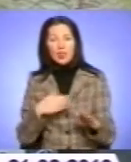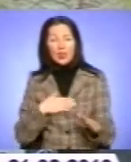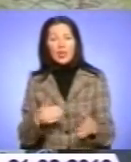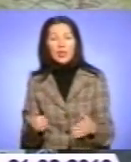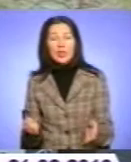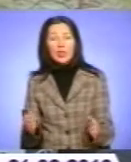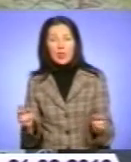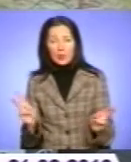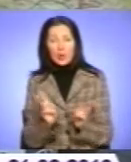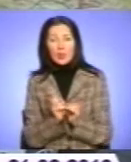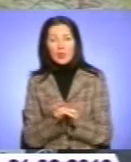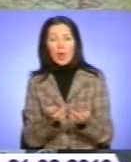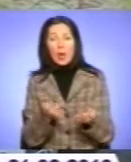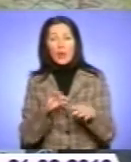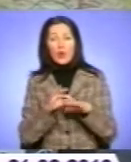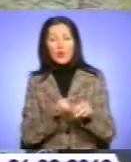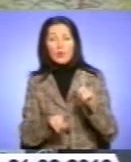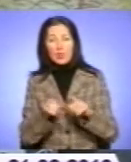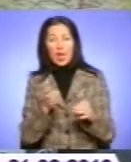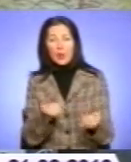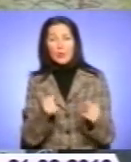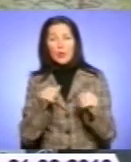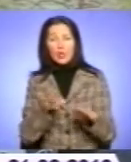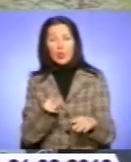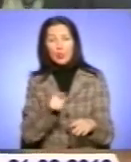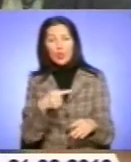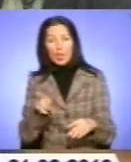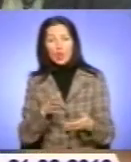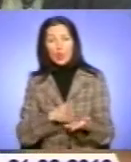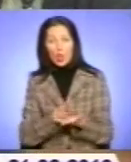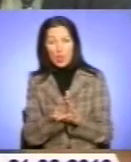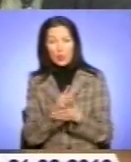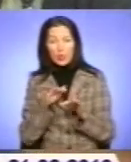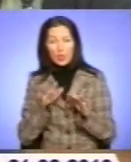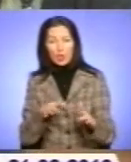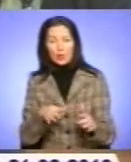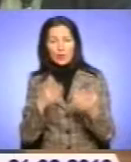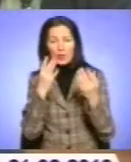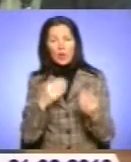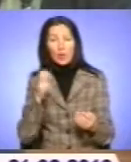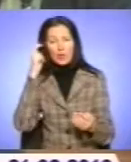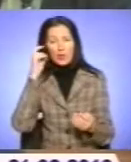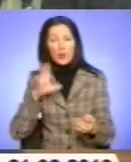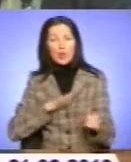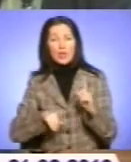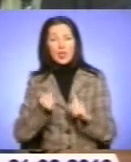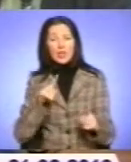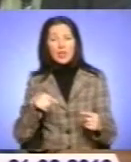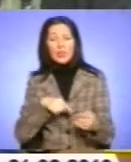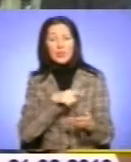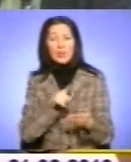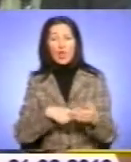і проводимо засідання, приймаємо рішення по тому чи іншому напрямку діяльності. Днями у Києві відбулася нарада з питань координації